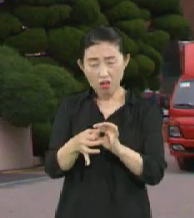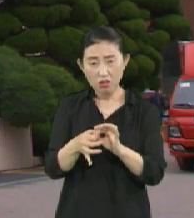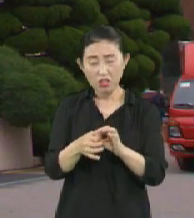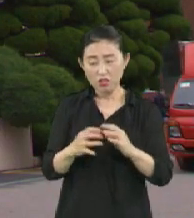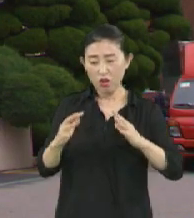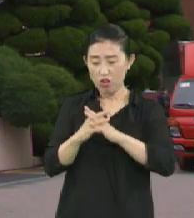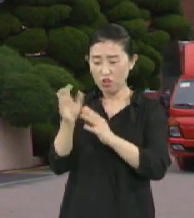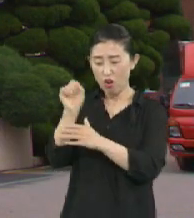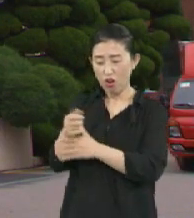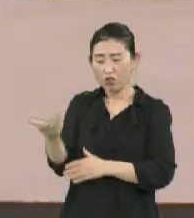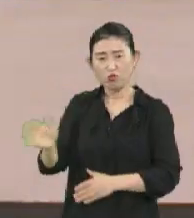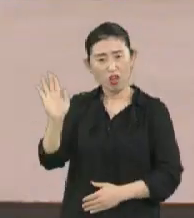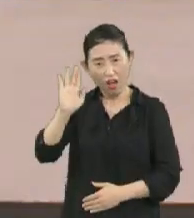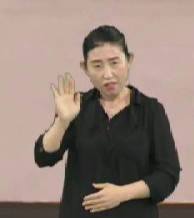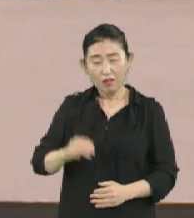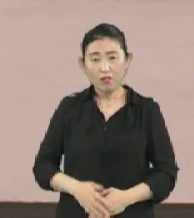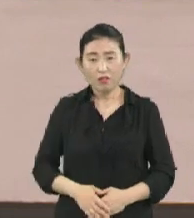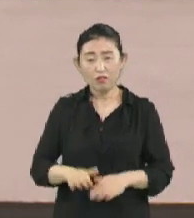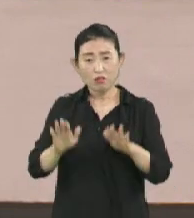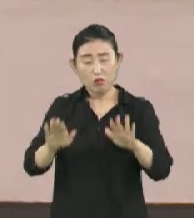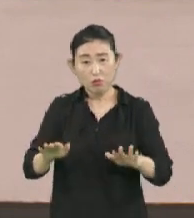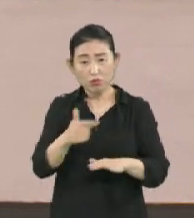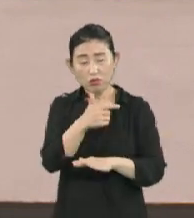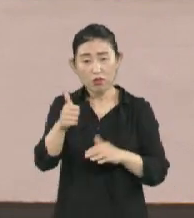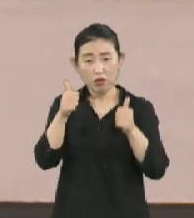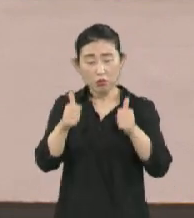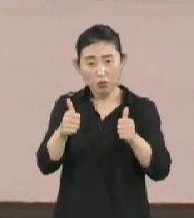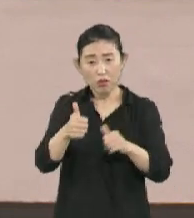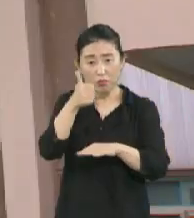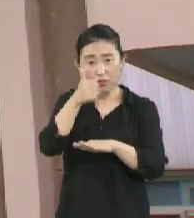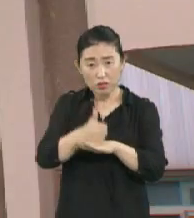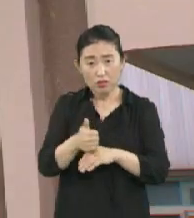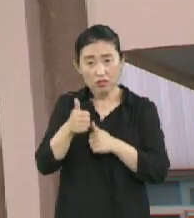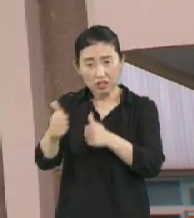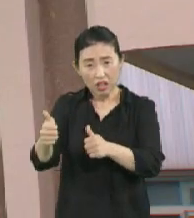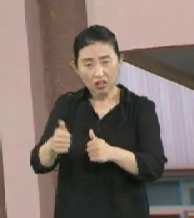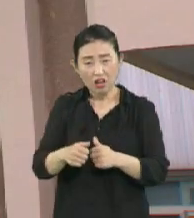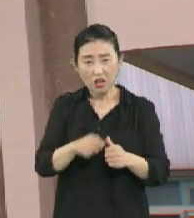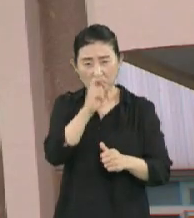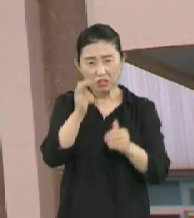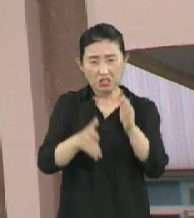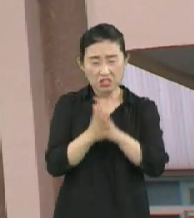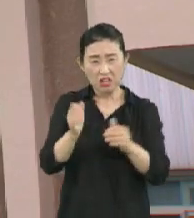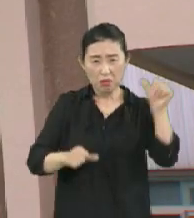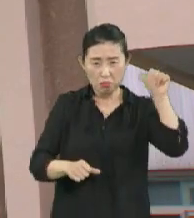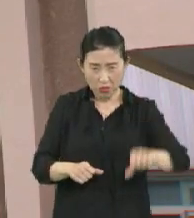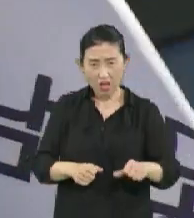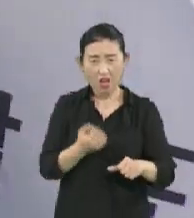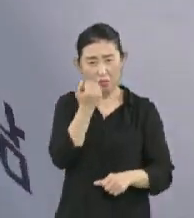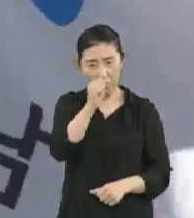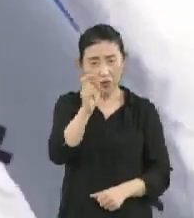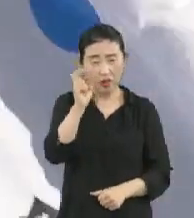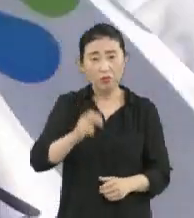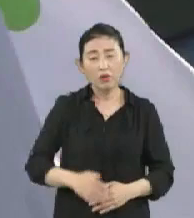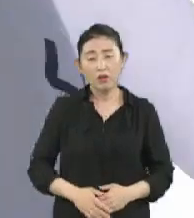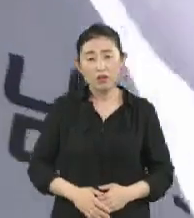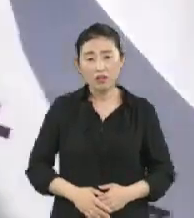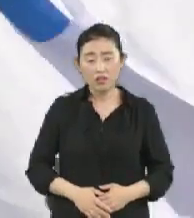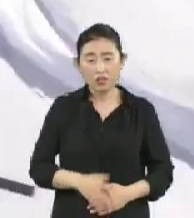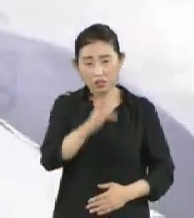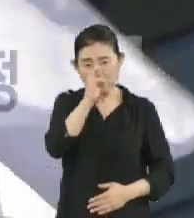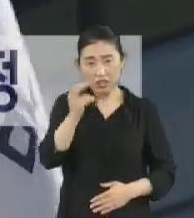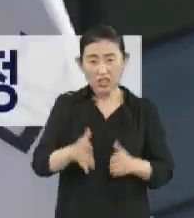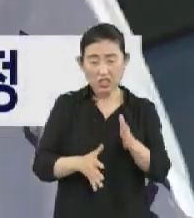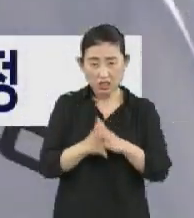건축 허가를 내주지 않았던 건데 이번 대법원 판단에 따라 서산시가 패소할 게 유력해졌습니다. 서산시와